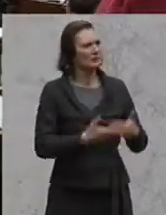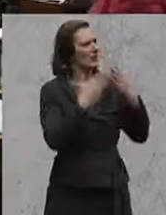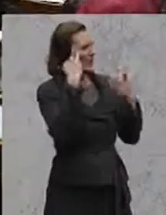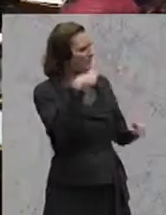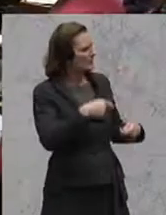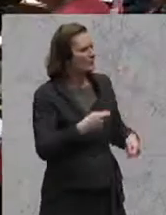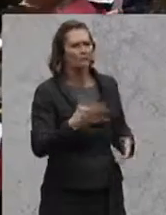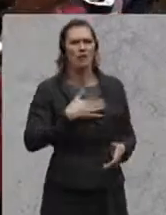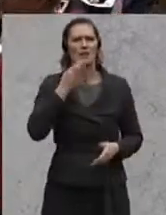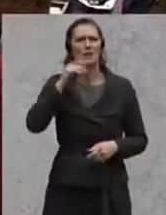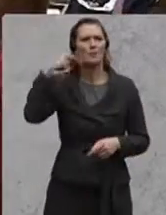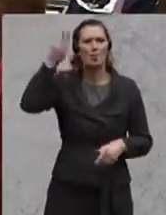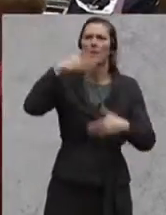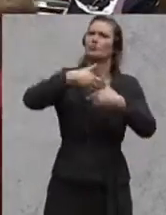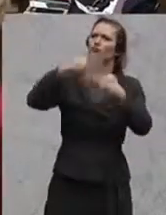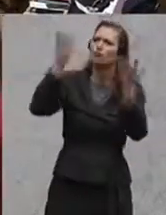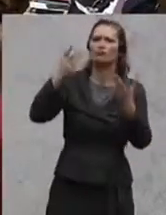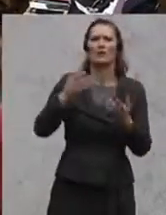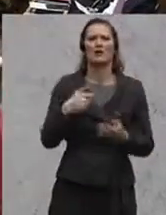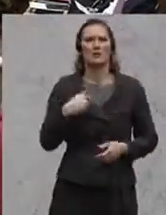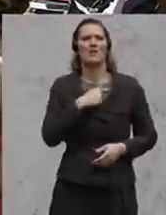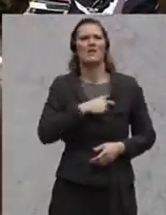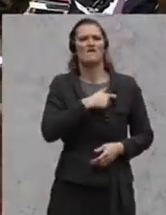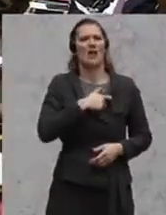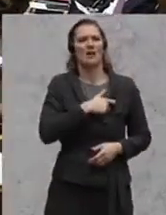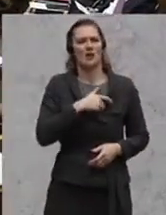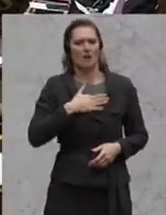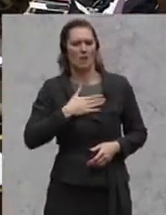diesem Fortpflanzungsmedizingesetz seitens der katholischen Kirche gegeben hat.